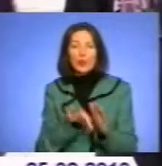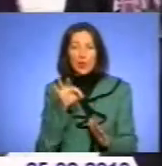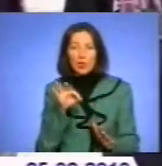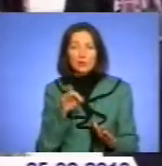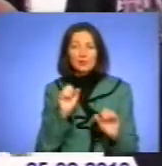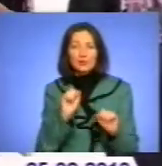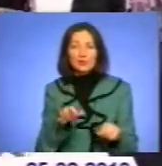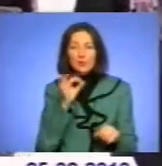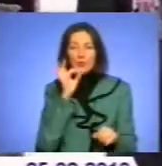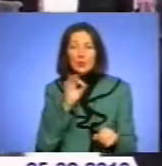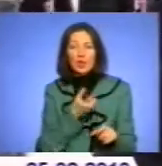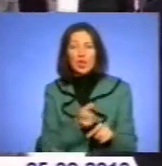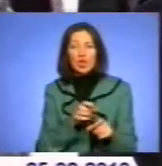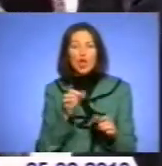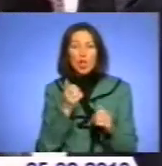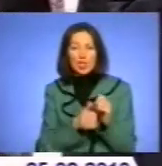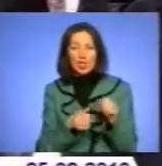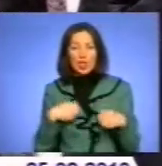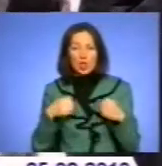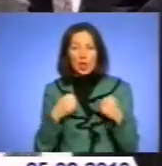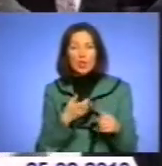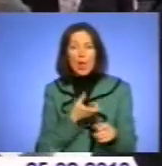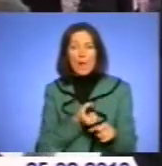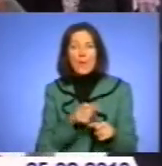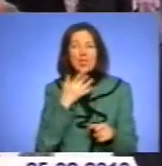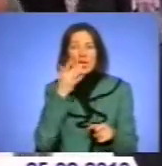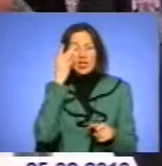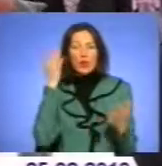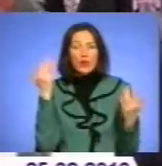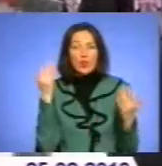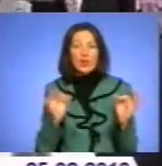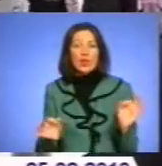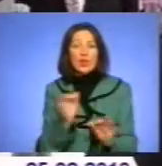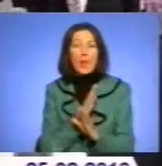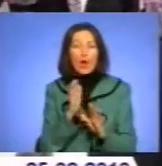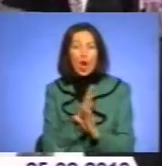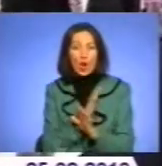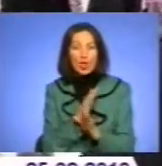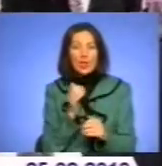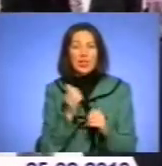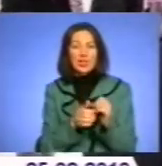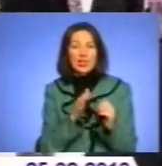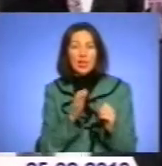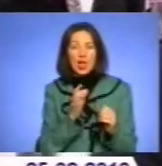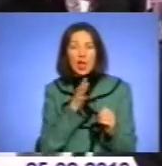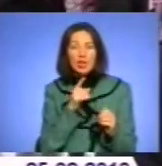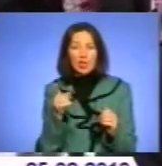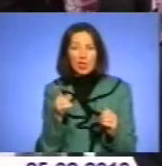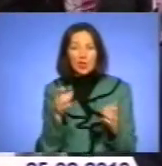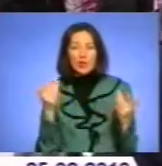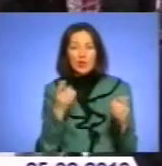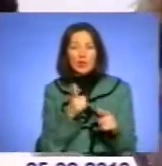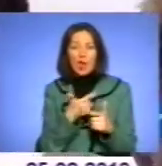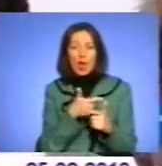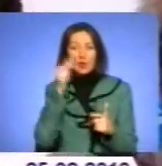Можна сказати, не дуже часто, але стараюся більше літом особливо відпочивати на природі, але часом відпочиваю або